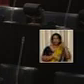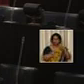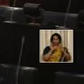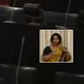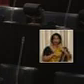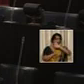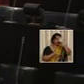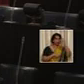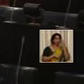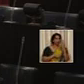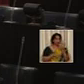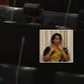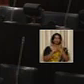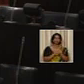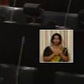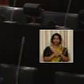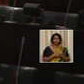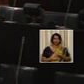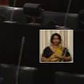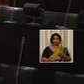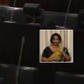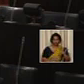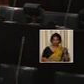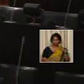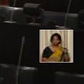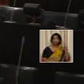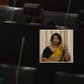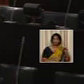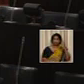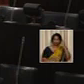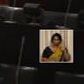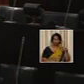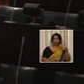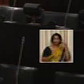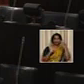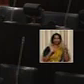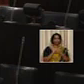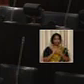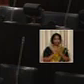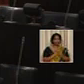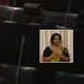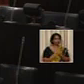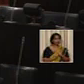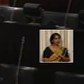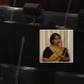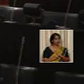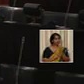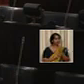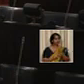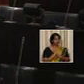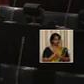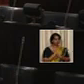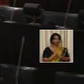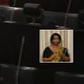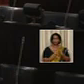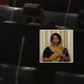මේ රටවල් දෙකට ගිහිල්ලා මේ අය අනාථ වෙන්න පටන් ගත්තා. මේක නිසාම මේ පිළිබඳව අපි නීතිය තැඩි කරා නීතිය ඉතාමත්ම